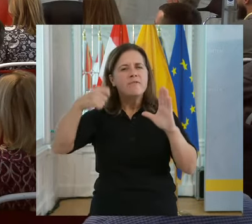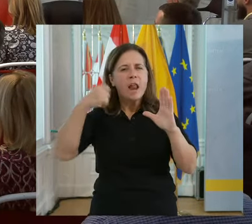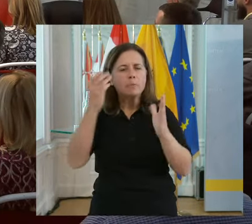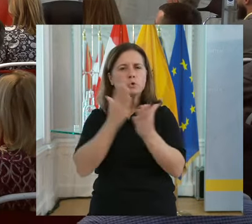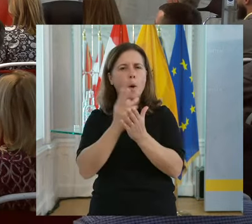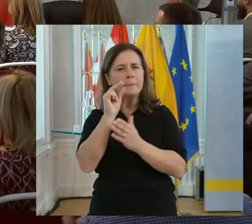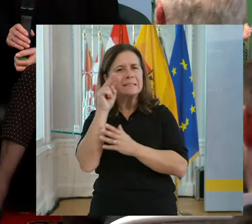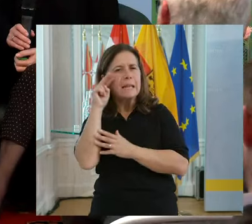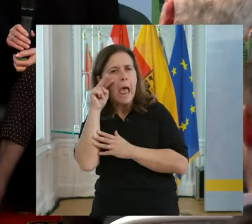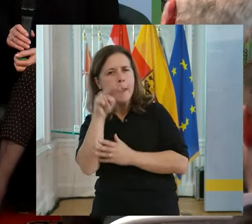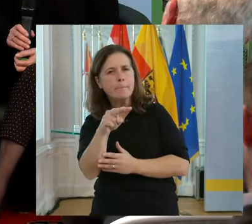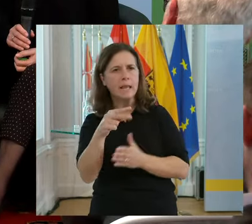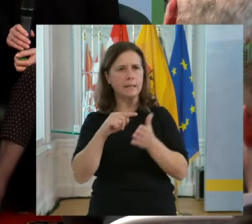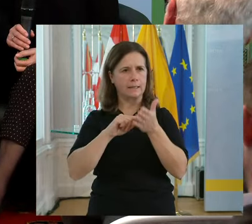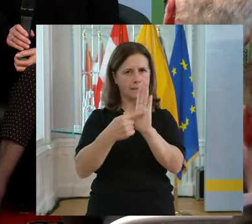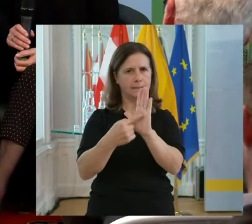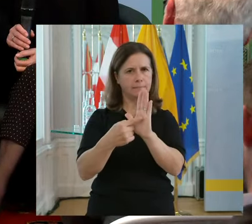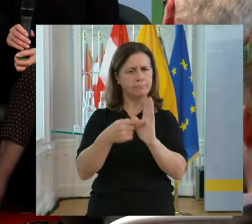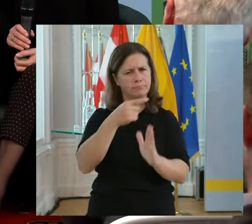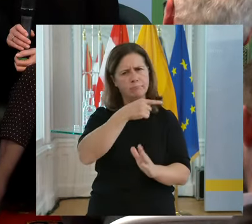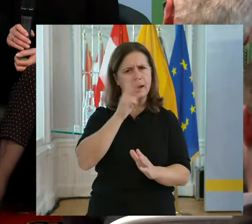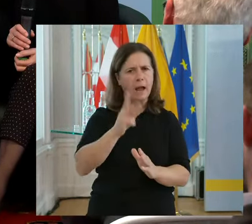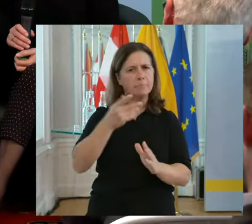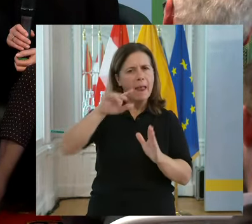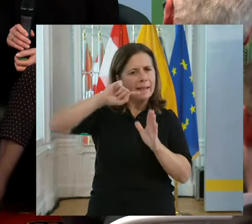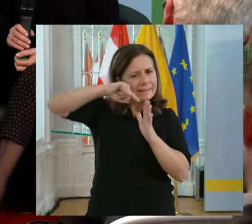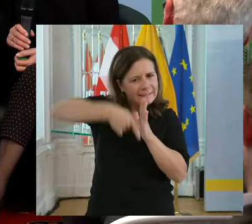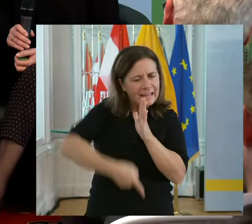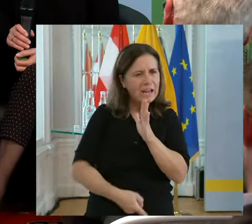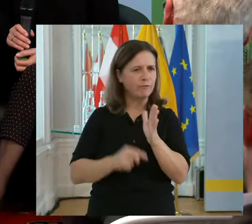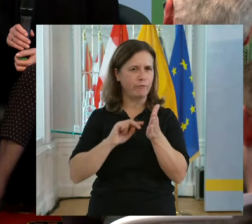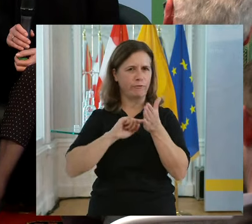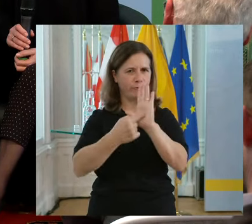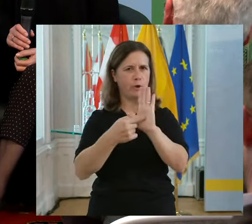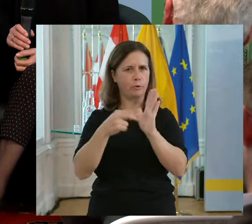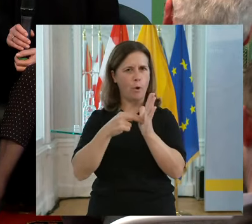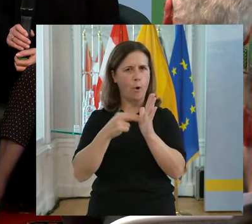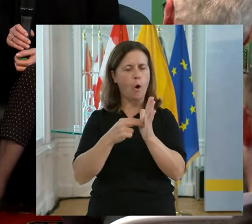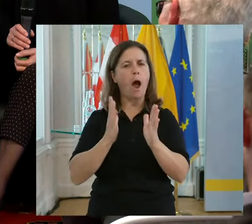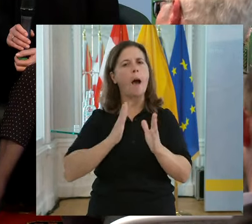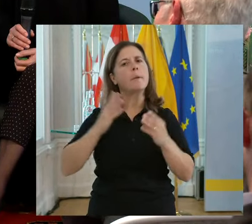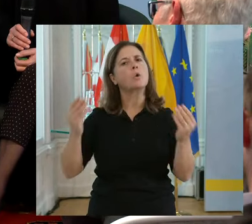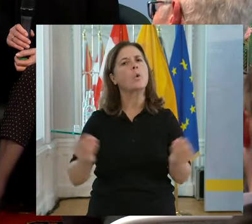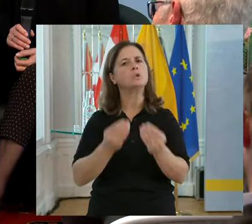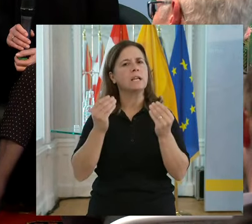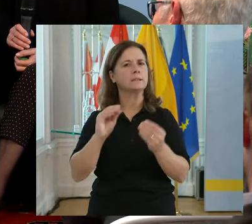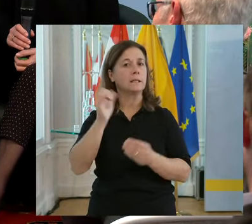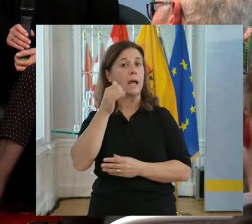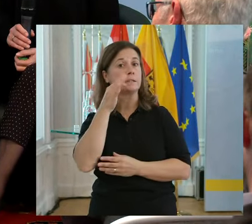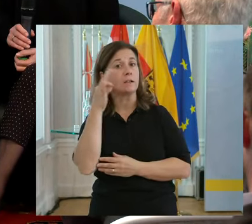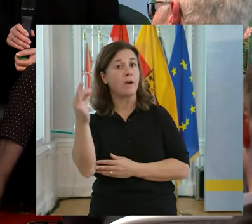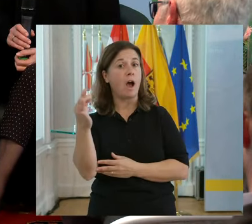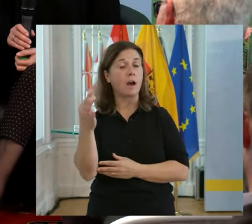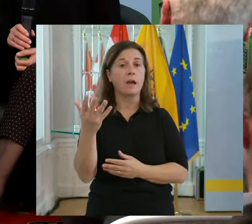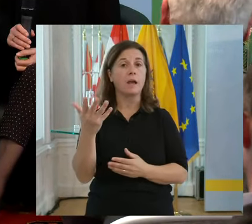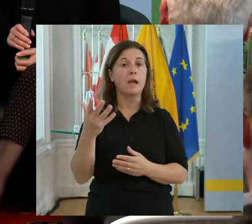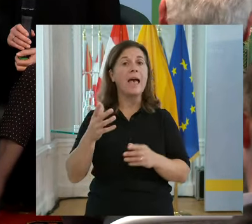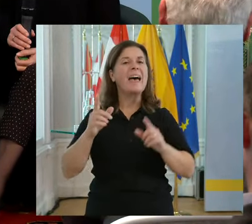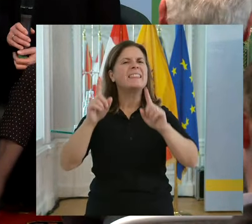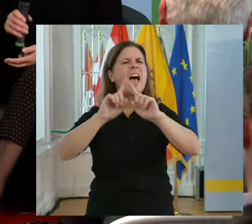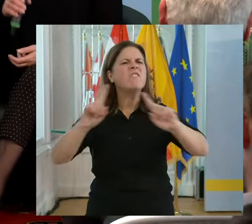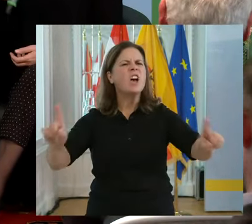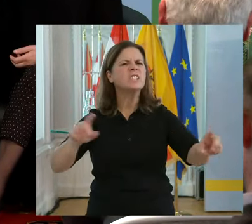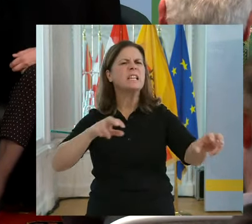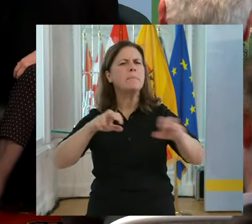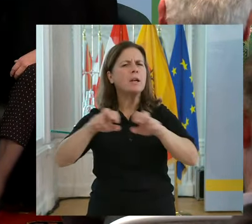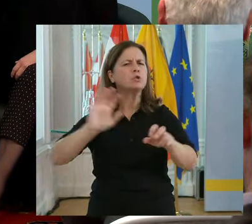kleinen Einblick bekommen. Sie können uns sicher tiefere Einblicke gewähren. Starten wir aber ganz grundsätzlich mit der Frage, was macht denn eine Diversity Managerin?